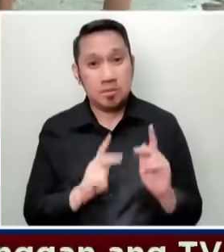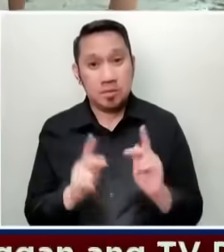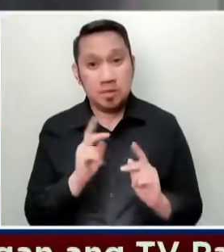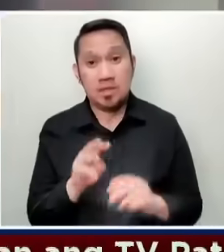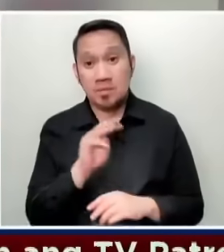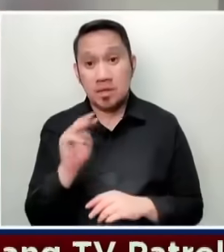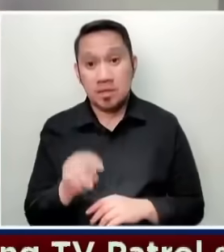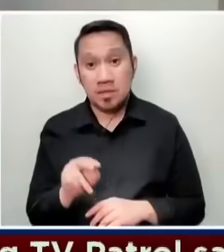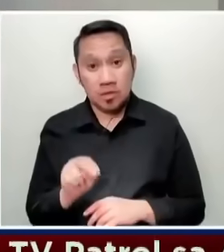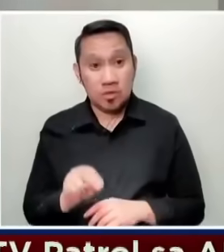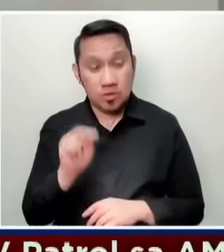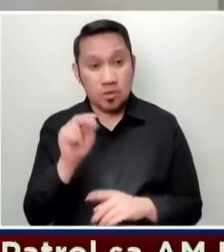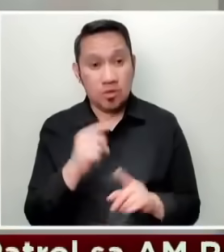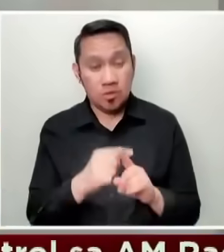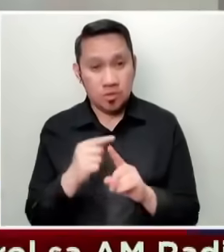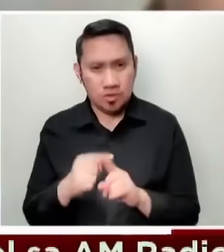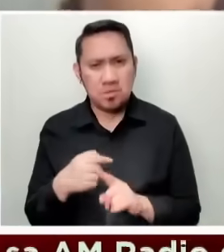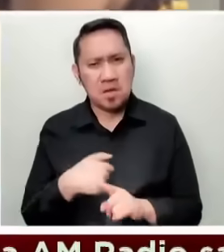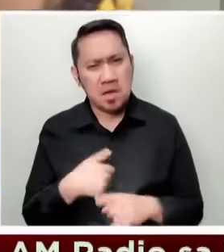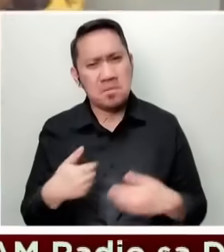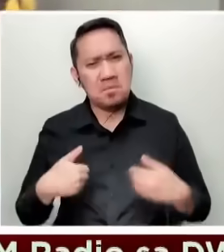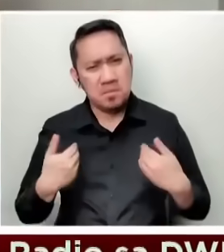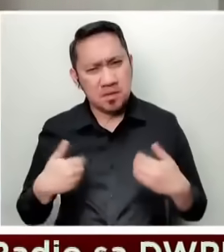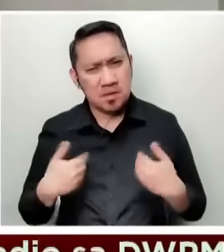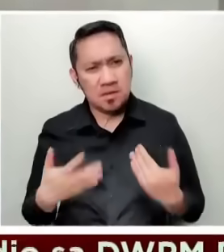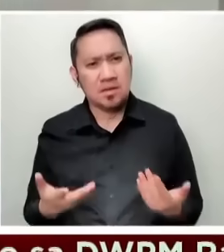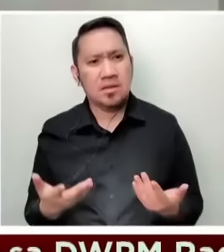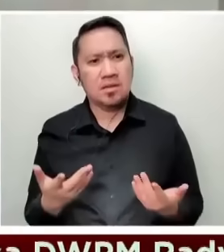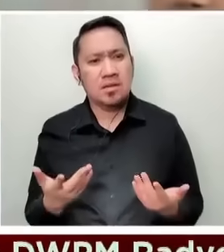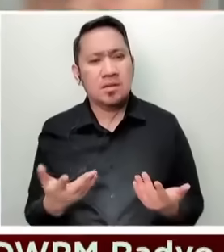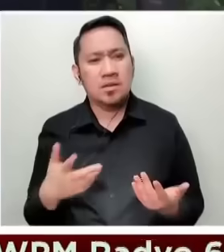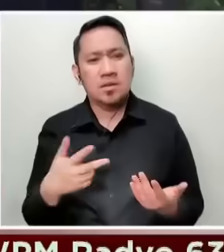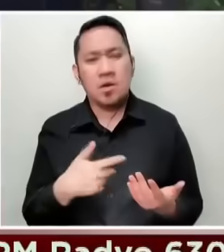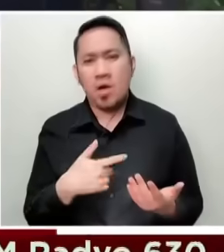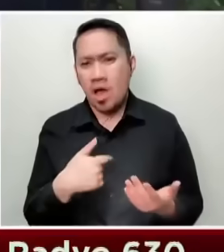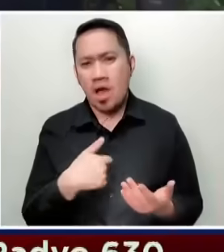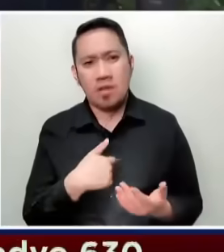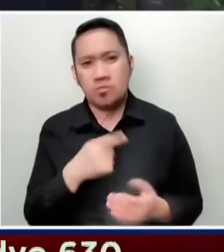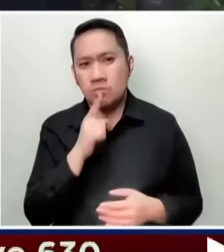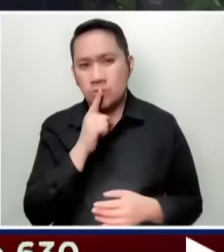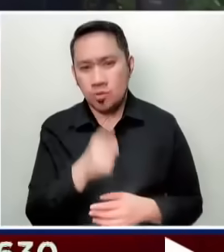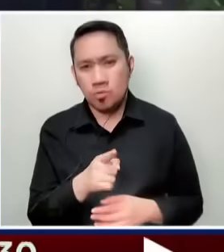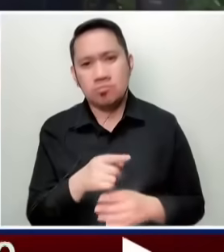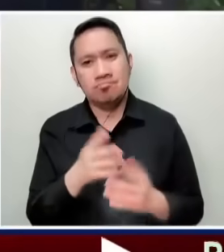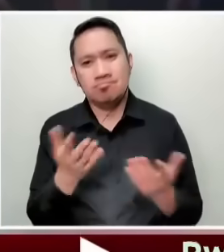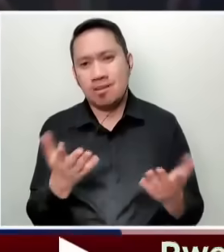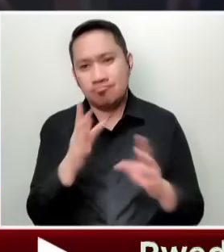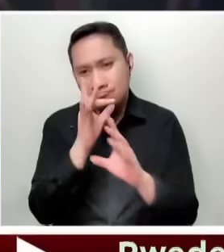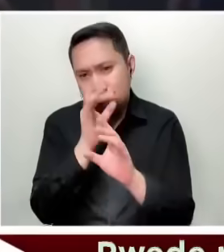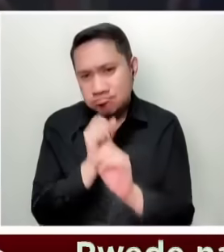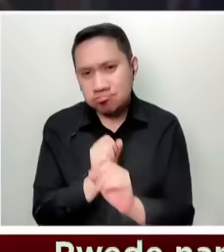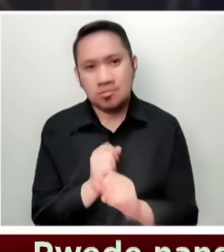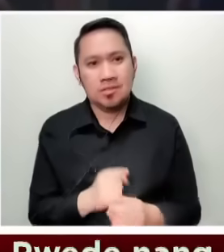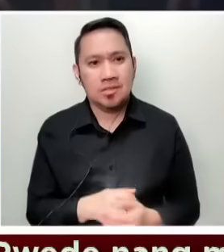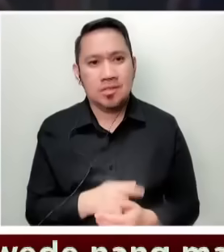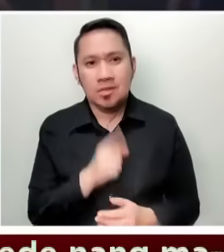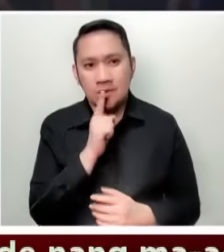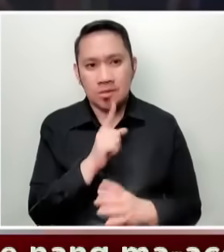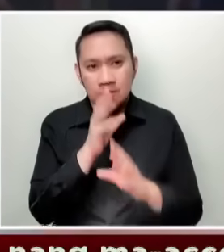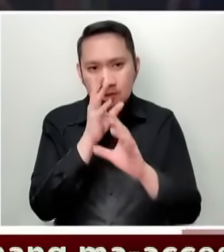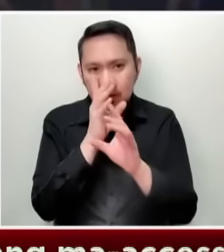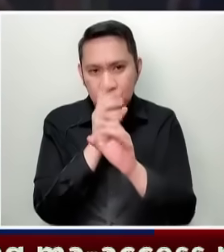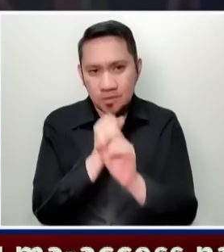Cemetery. Bata pa ako, sa edad kong ganito, talagang patay na patay kami yan. Sa puso ko na yan. Idol ko kasi siya, hindi